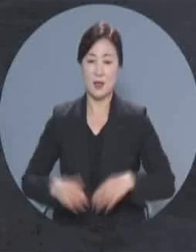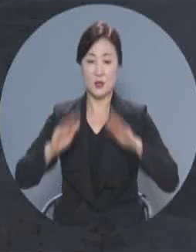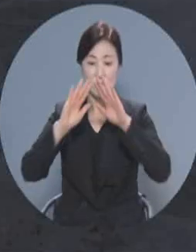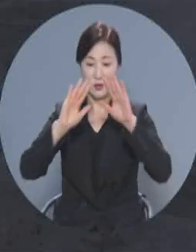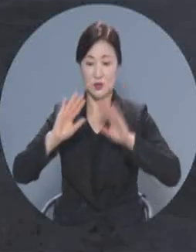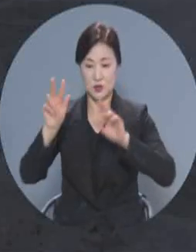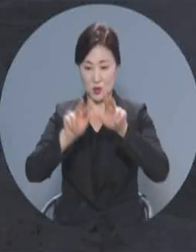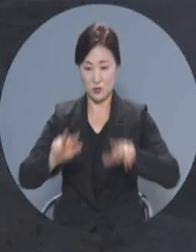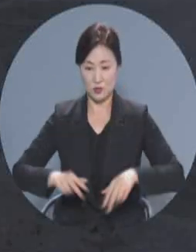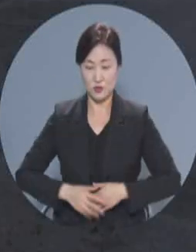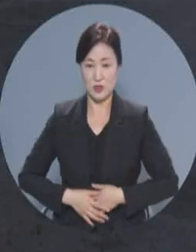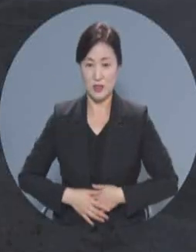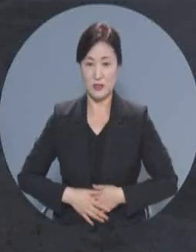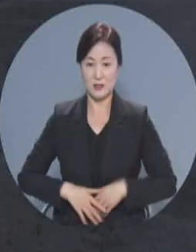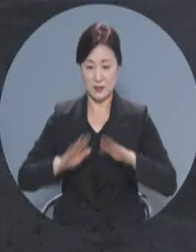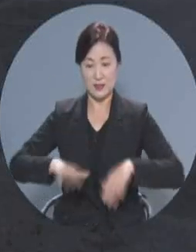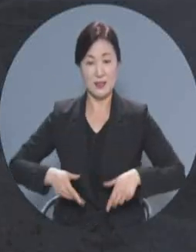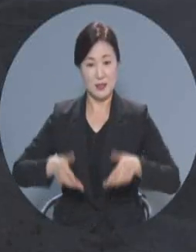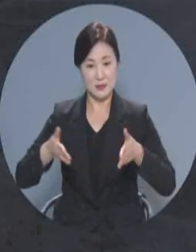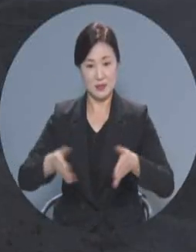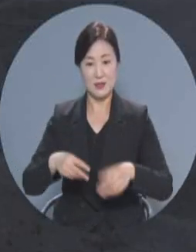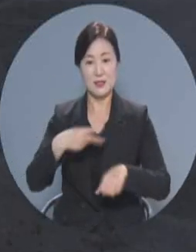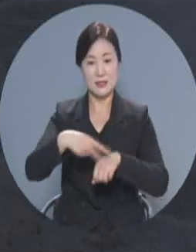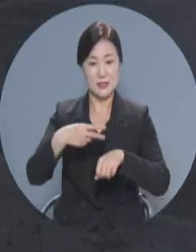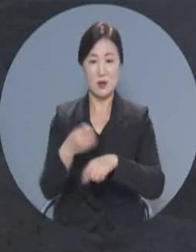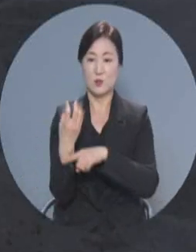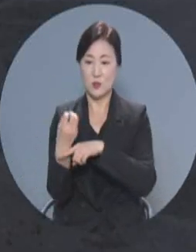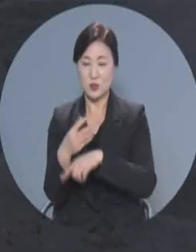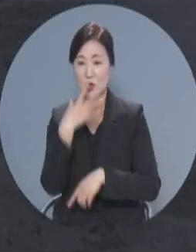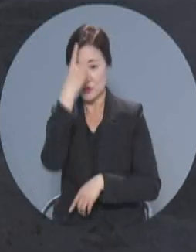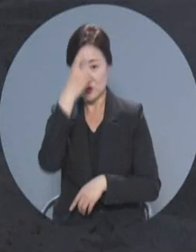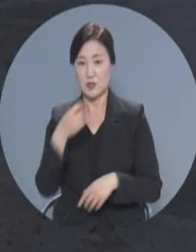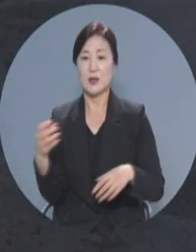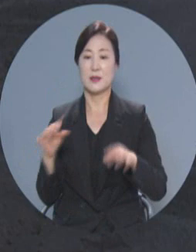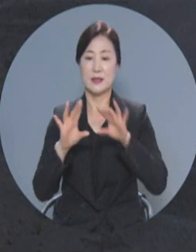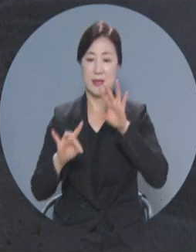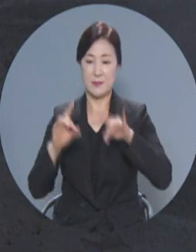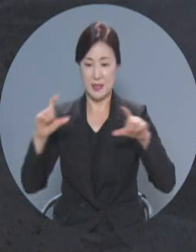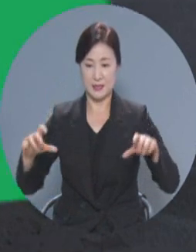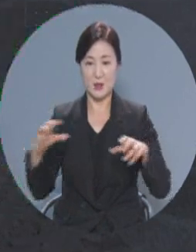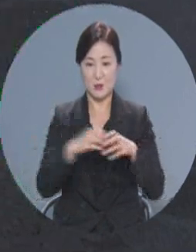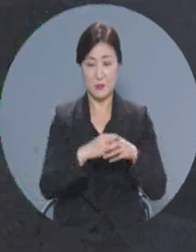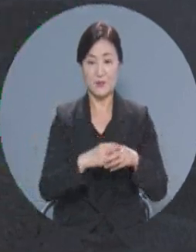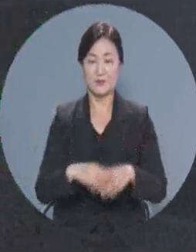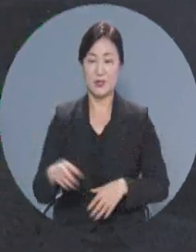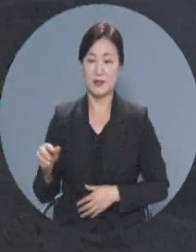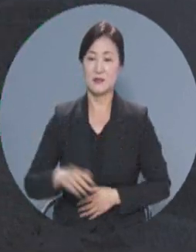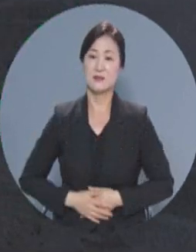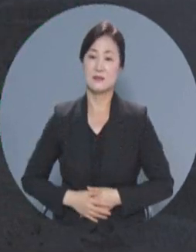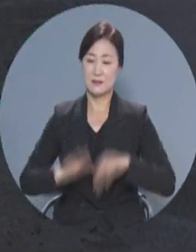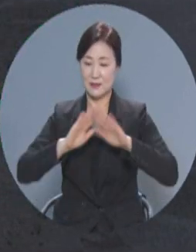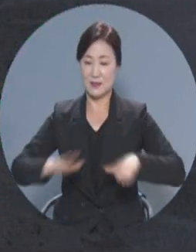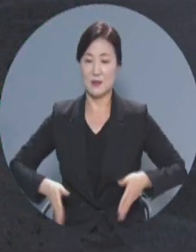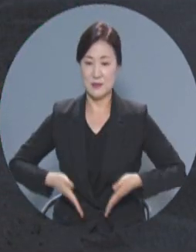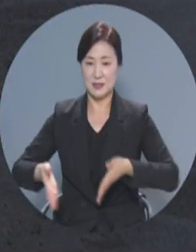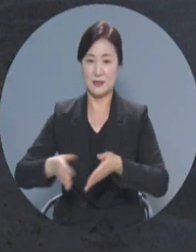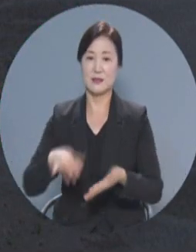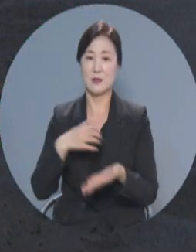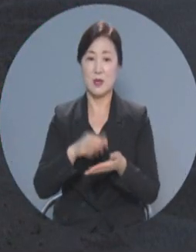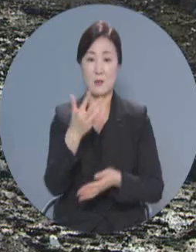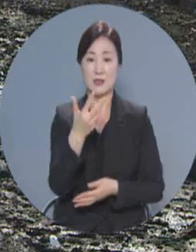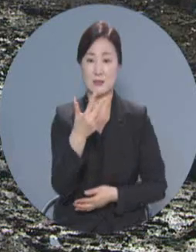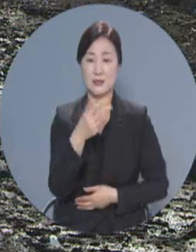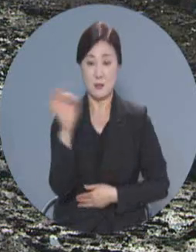네 곳 가운데 전남에선 신안과 보성 순천 갯벌이 포함됐습니다. 전남이 전체 면적 87%를